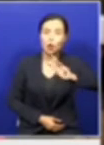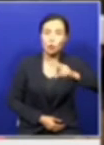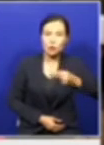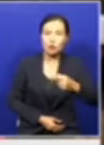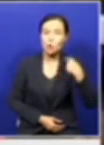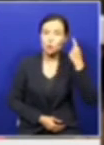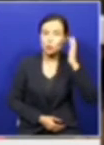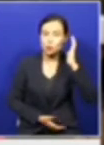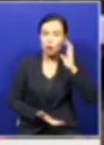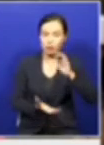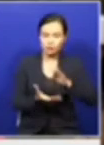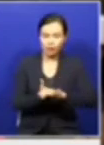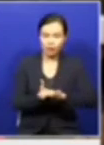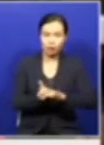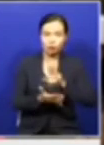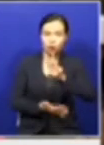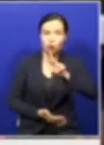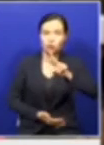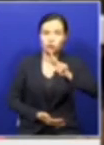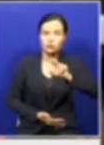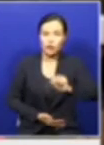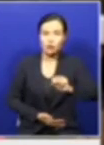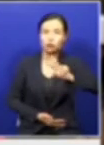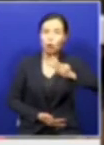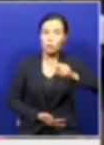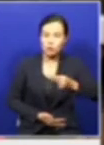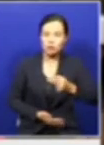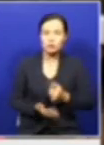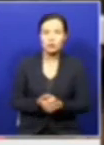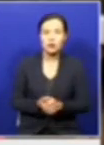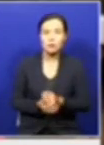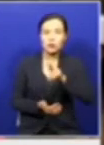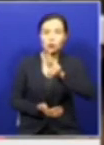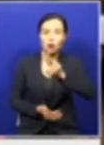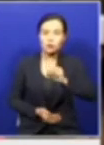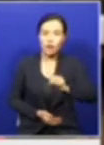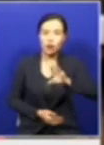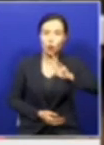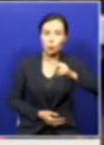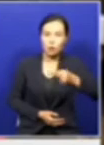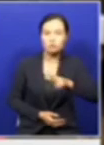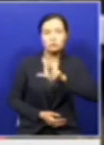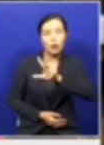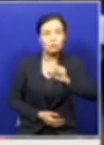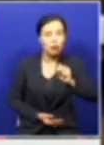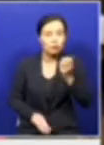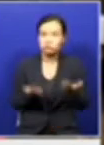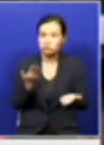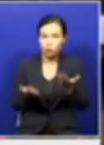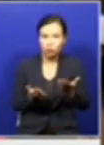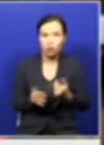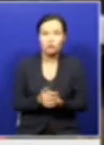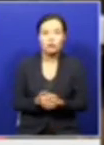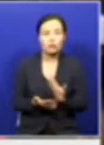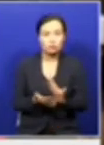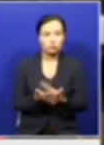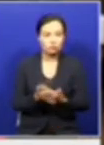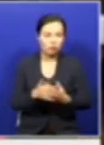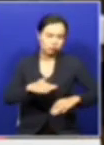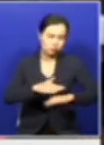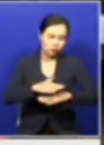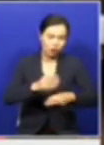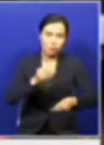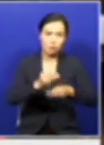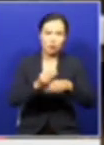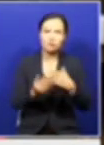รยา220,000อาจจะเป็น260,000หรือ300,000เงินที่เขามีอยู่ไม่ได้ไ